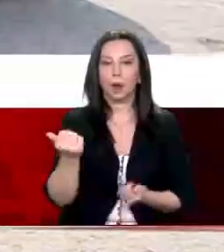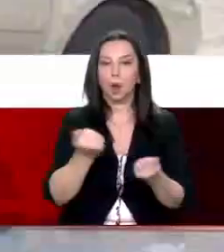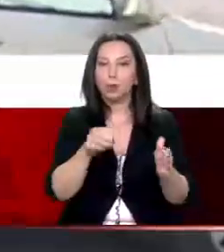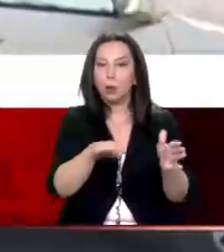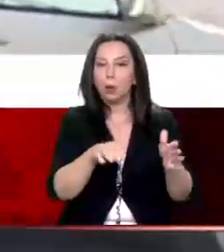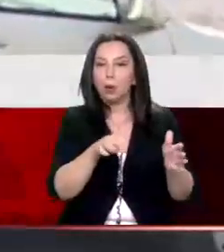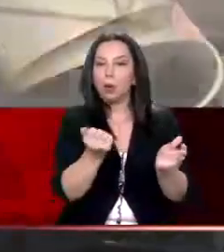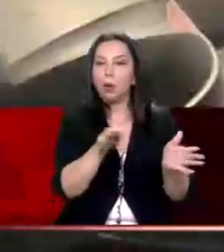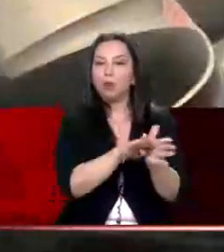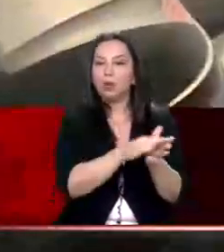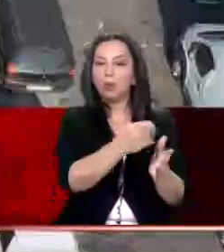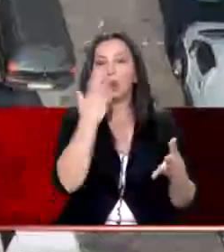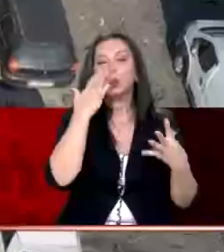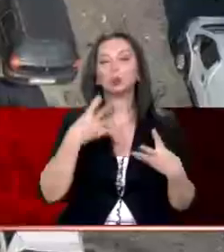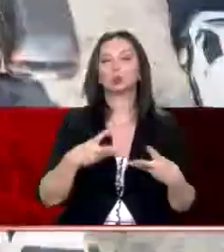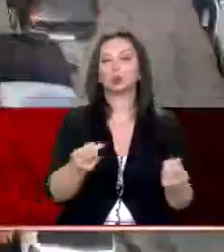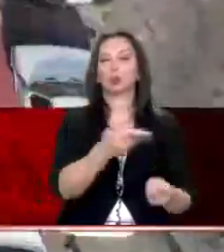Otoparkta araçlar çürüyor.